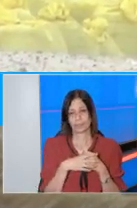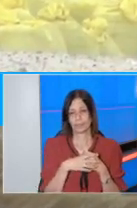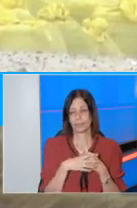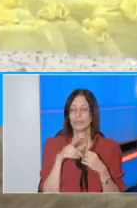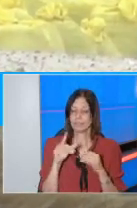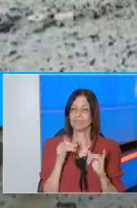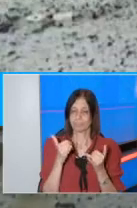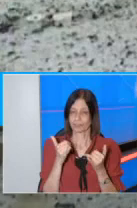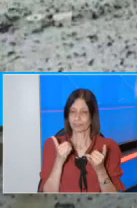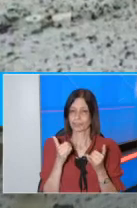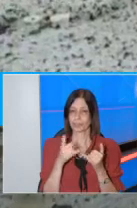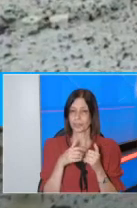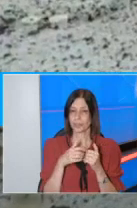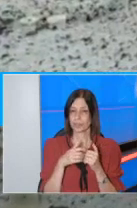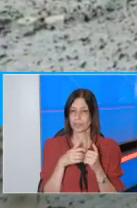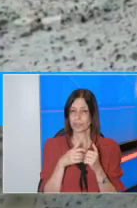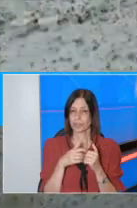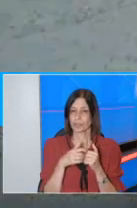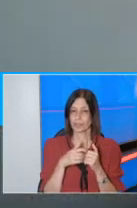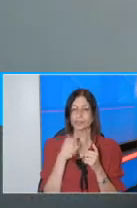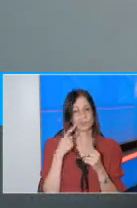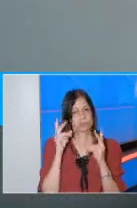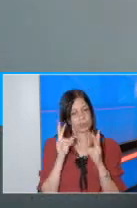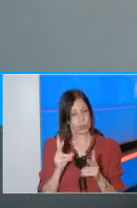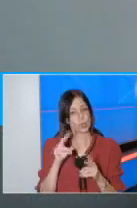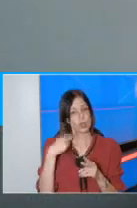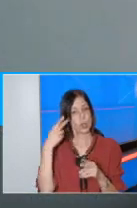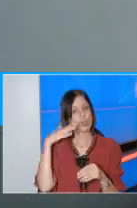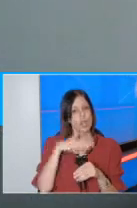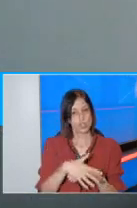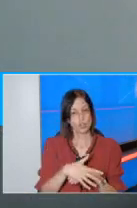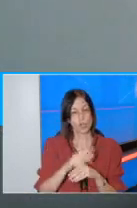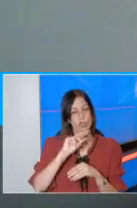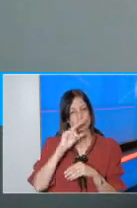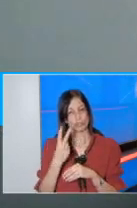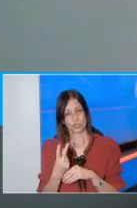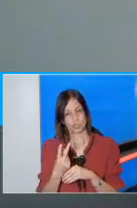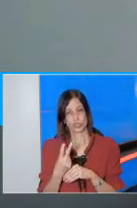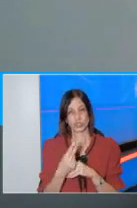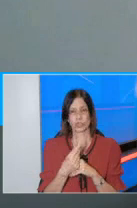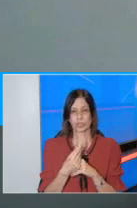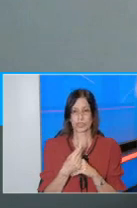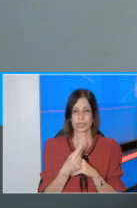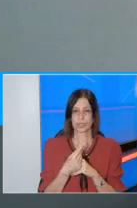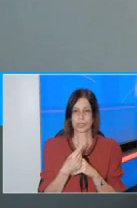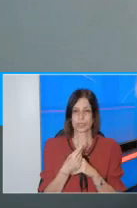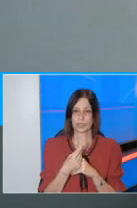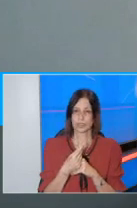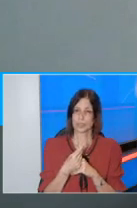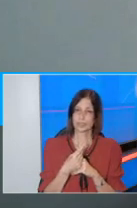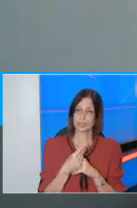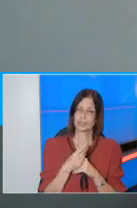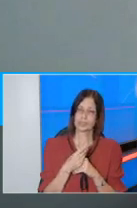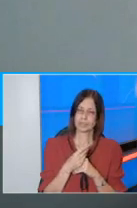זה נכון לחלוטין, כשיכולות להיות גם השפעות משניות, זאת אומרת, מדאגה מגפן חומצי בשלב